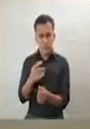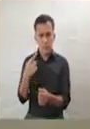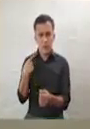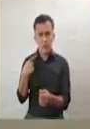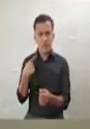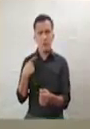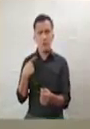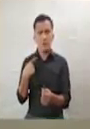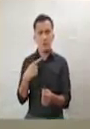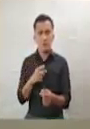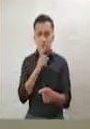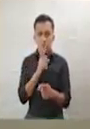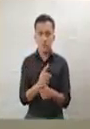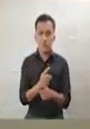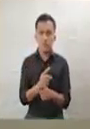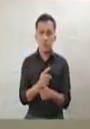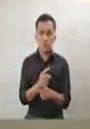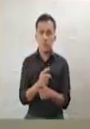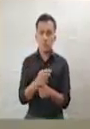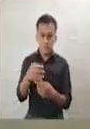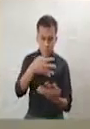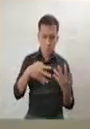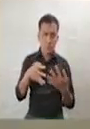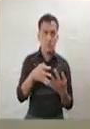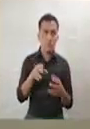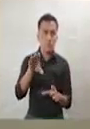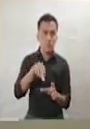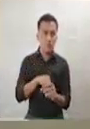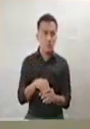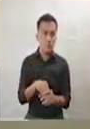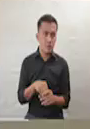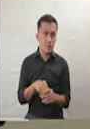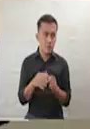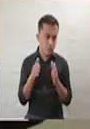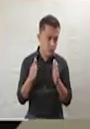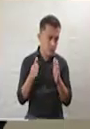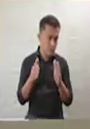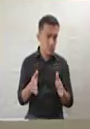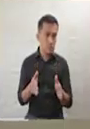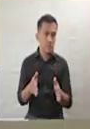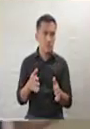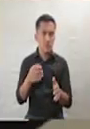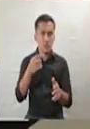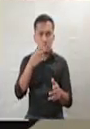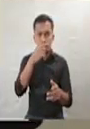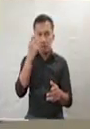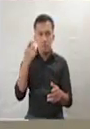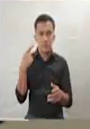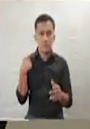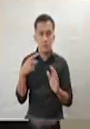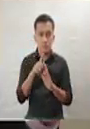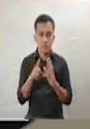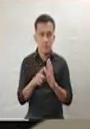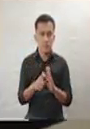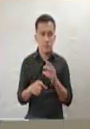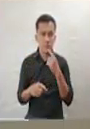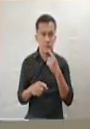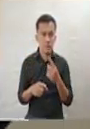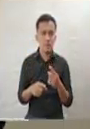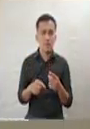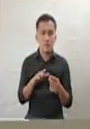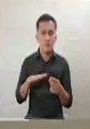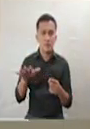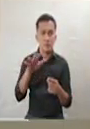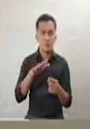talagang makihalo kayo, makilaho kayo. Yun ang paraan dyan. Sapagkat meron na tayong mga batas na nagsabi na kayo ay dapat